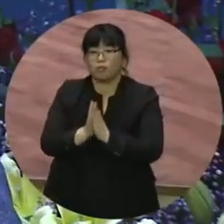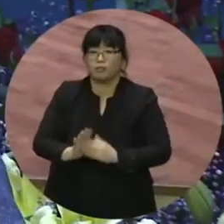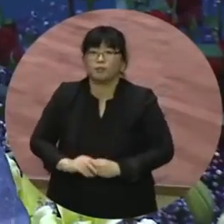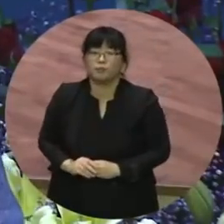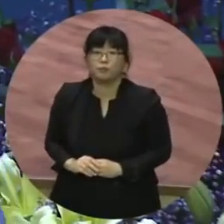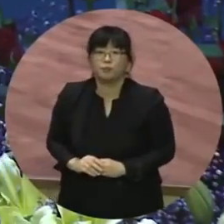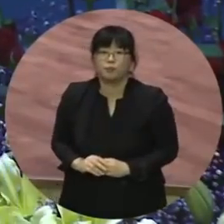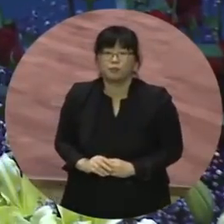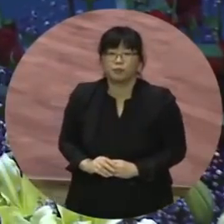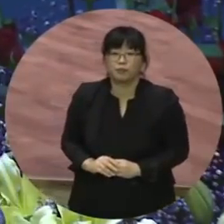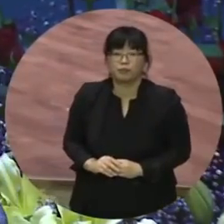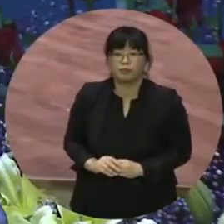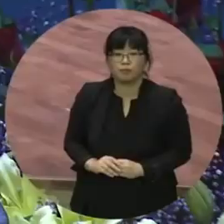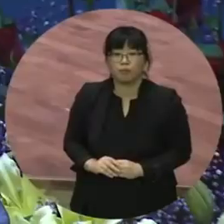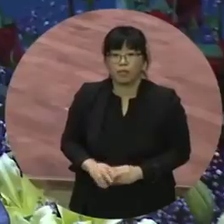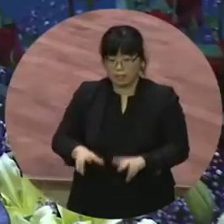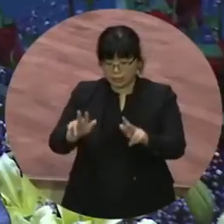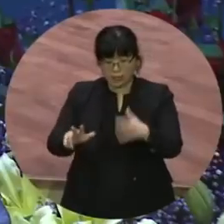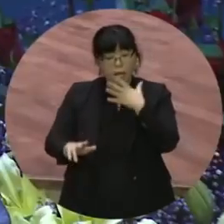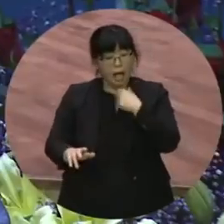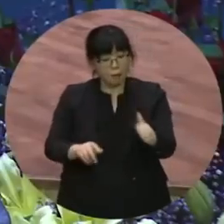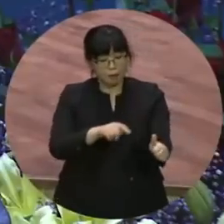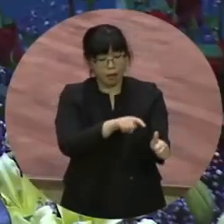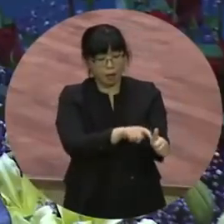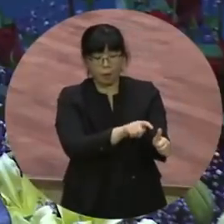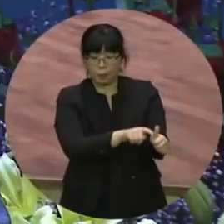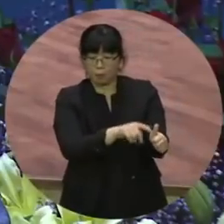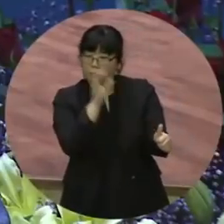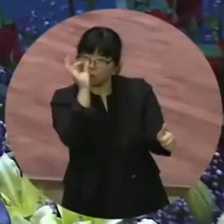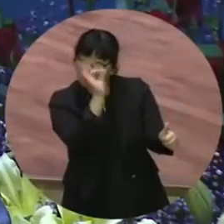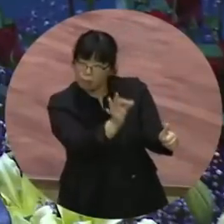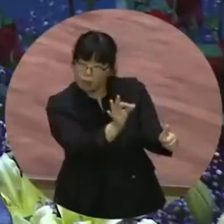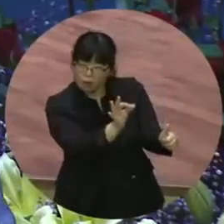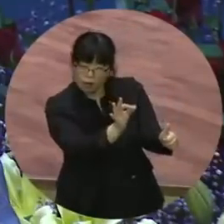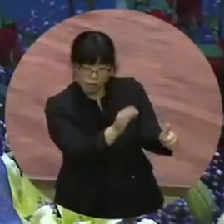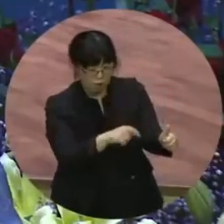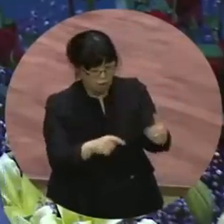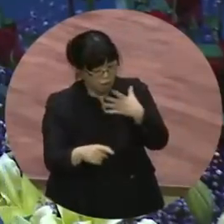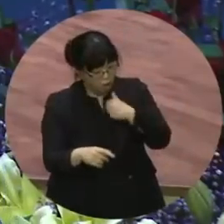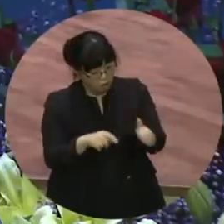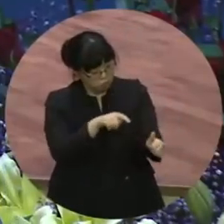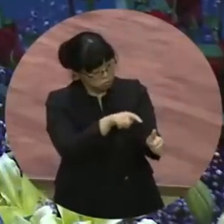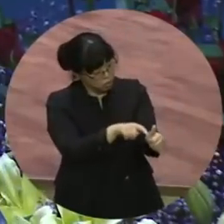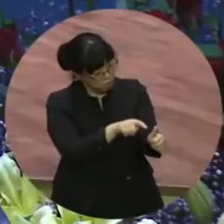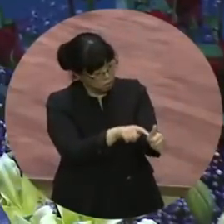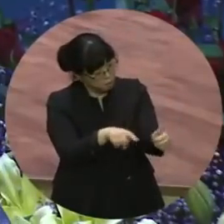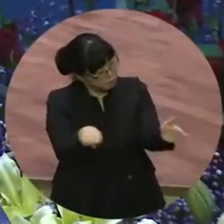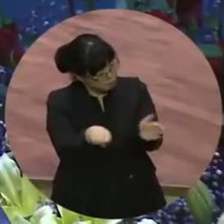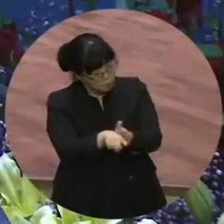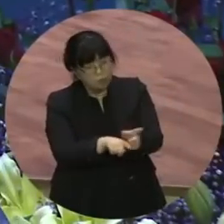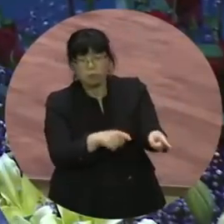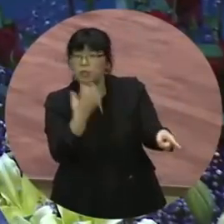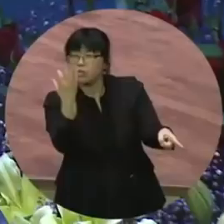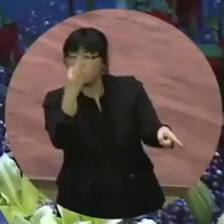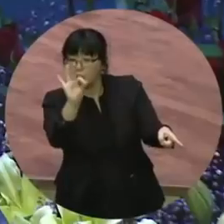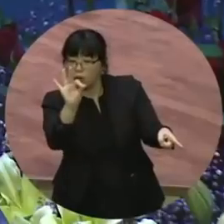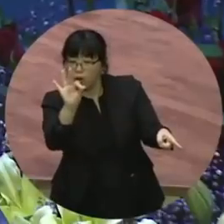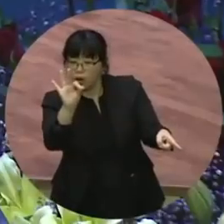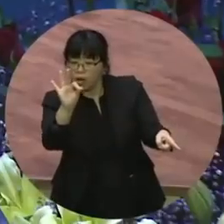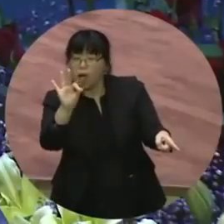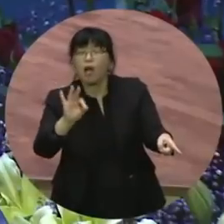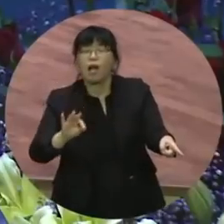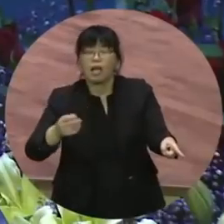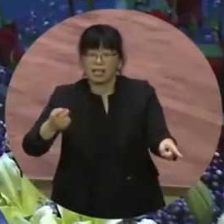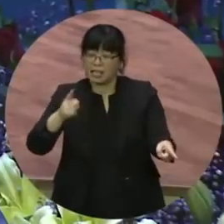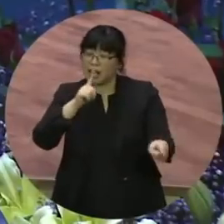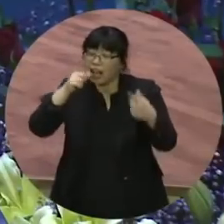아브라함의 심정이 어땠겠습니까? 영계 성도 여러분, 아브라함처럼 우리도 하나님으로부터